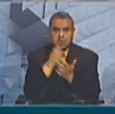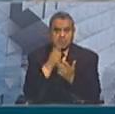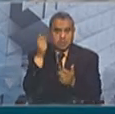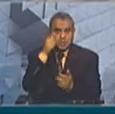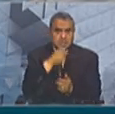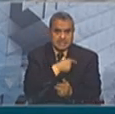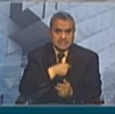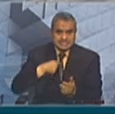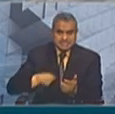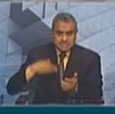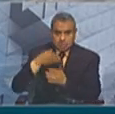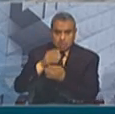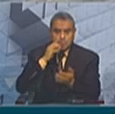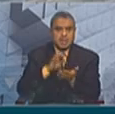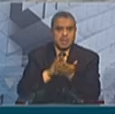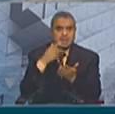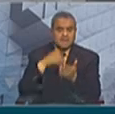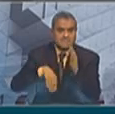إلى